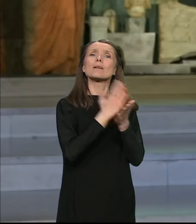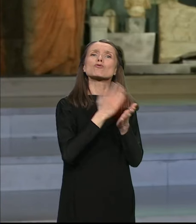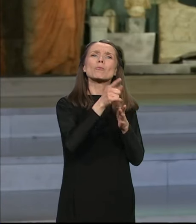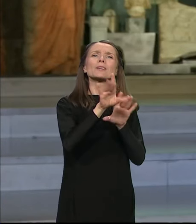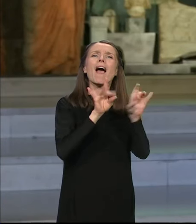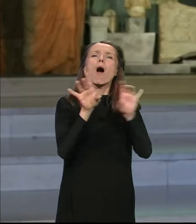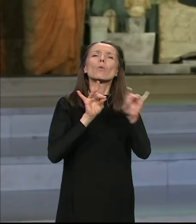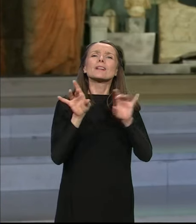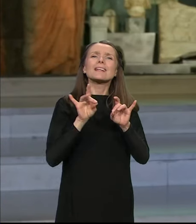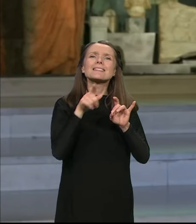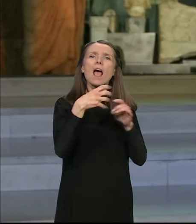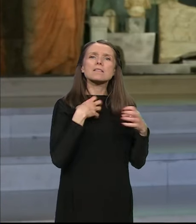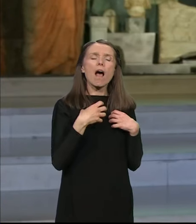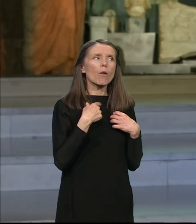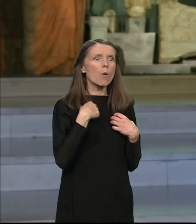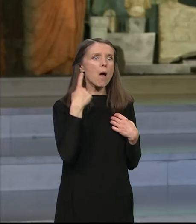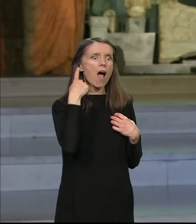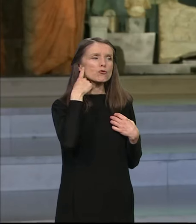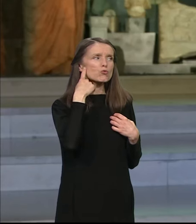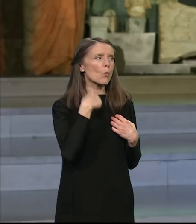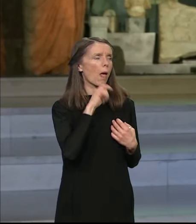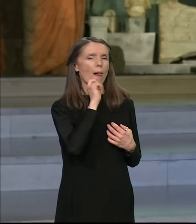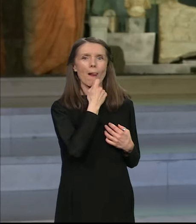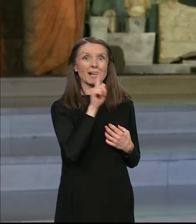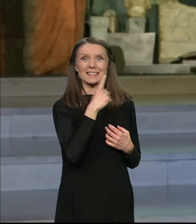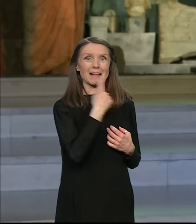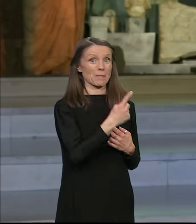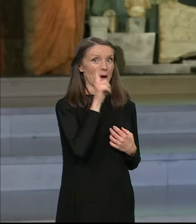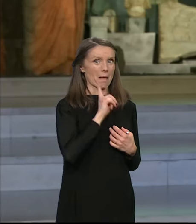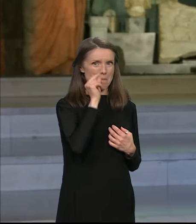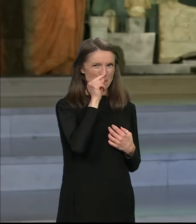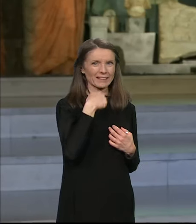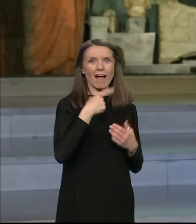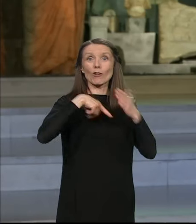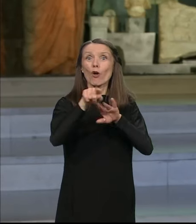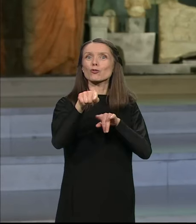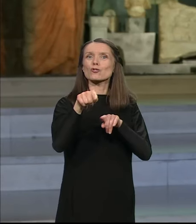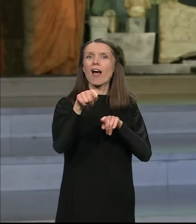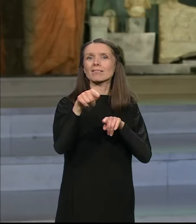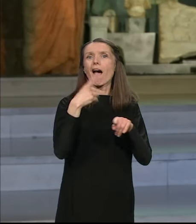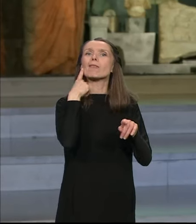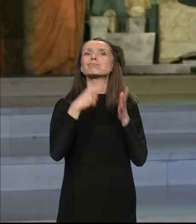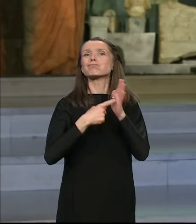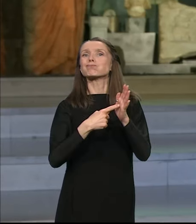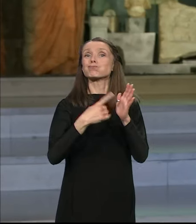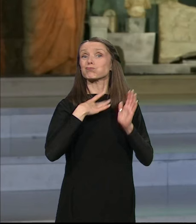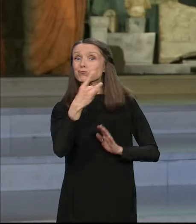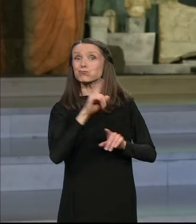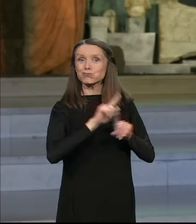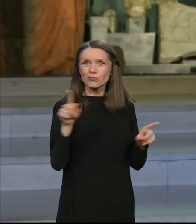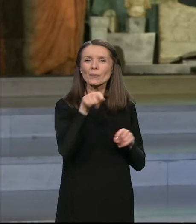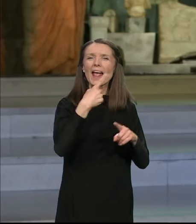glumu. I ja sam krišom od roditelja otišla tu u Hilandarsku i to uvek